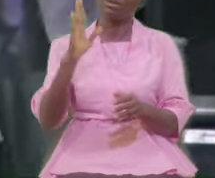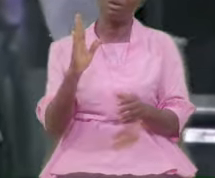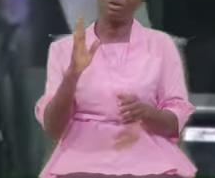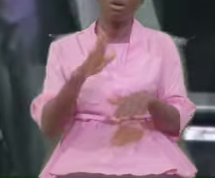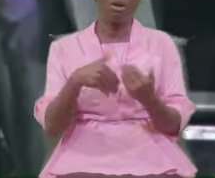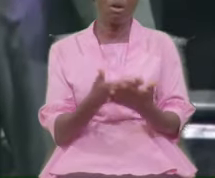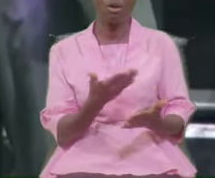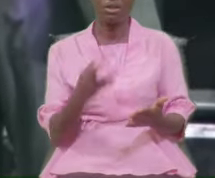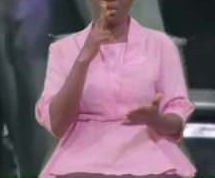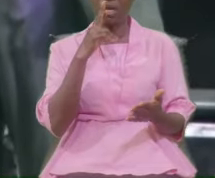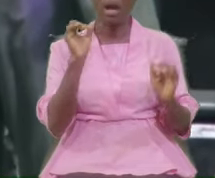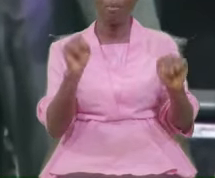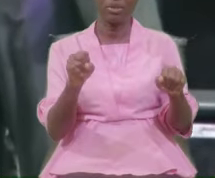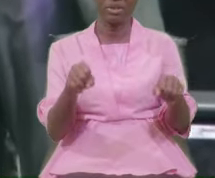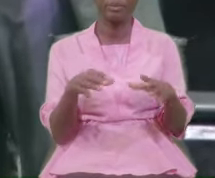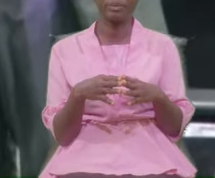possible